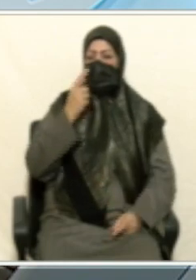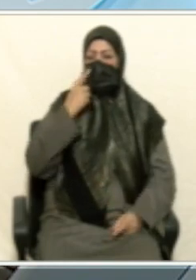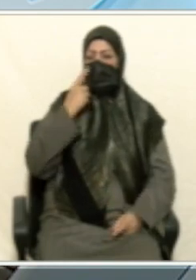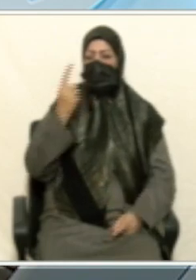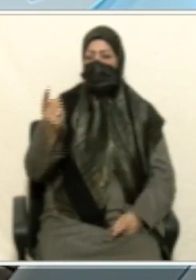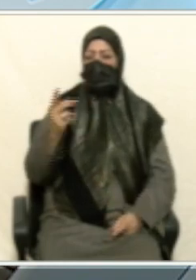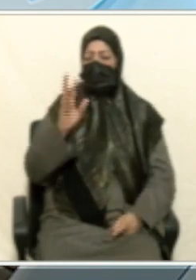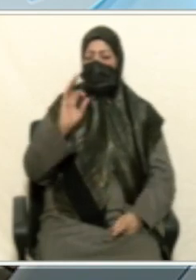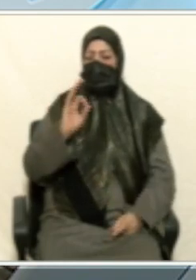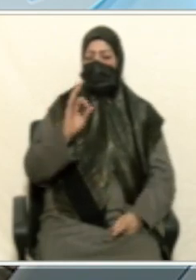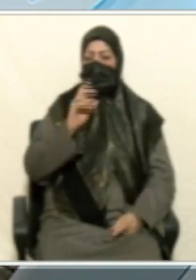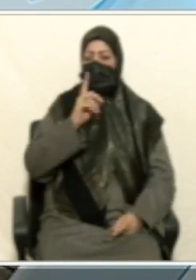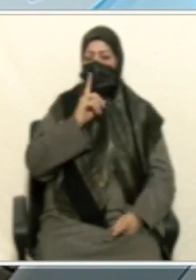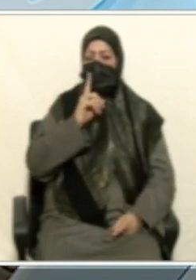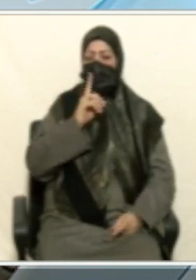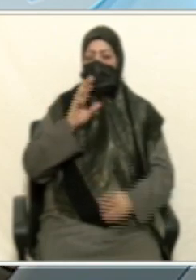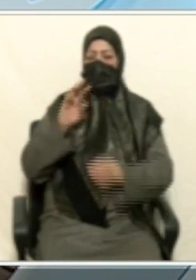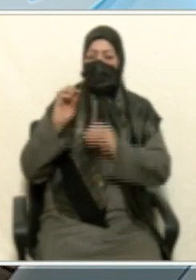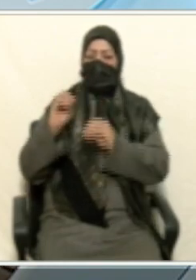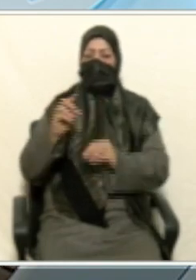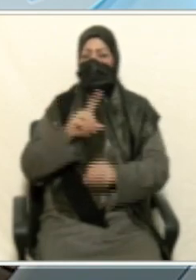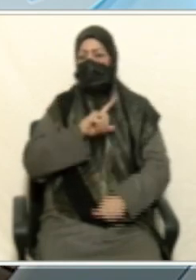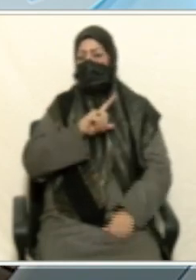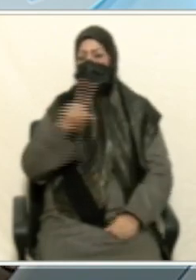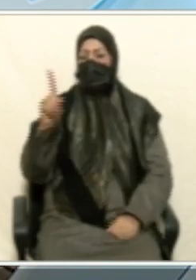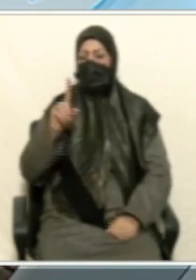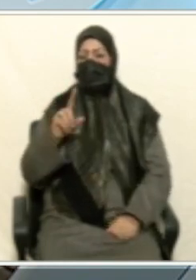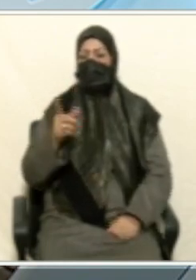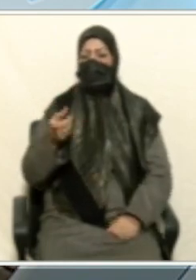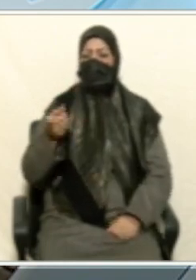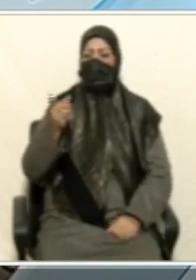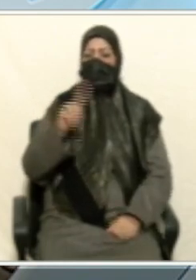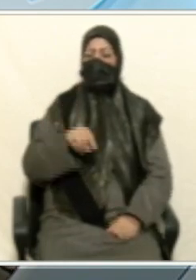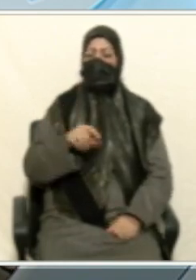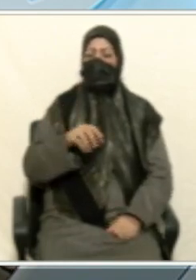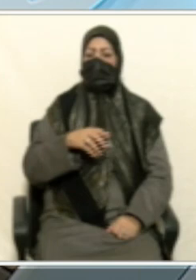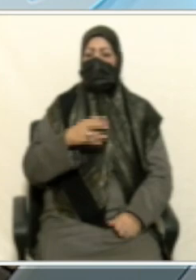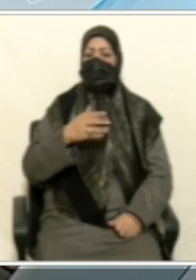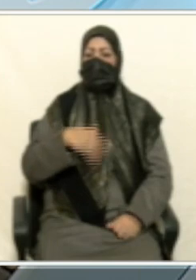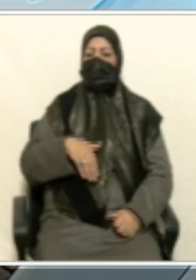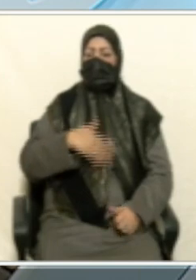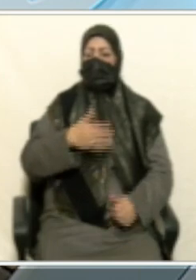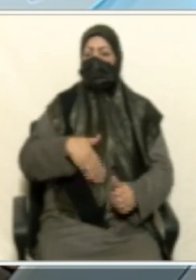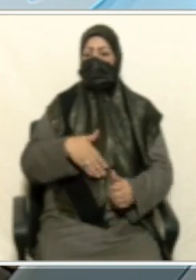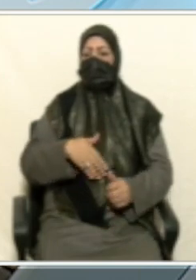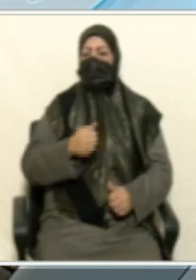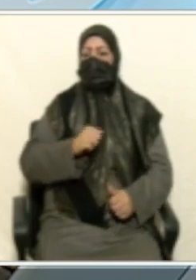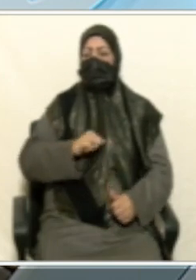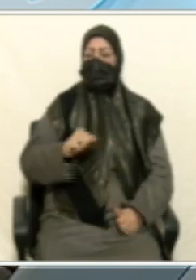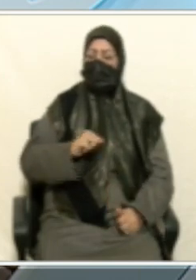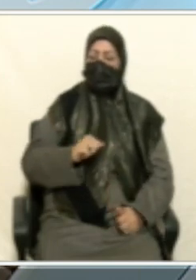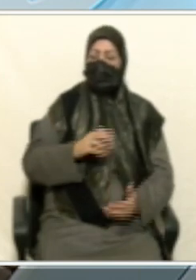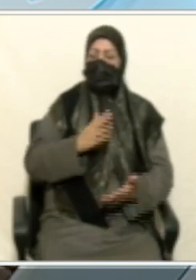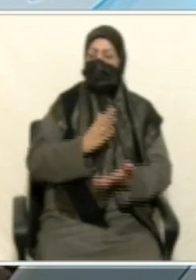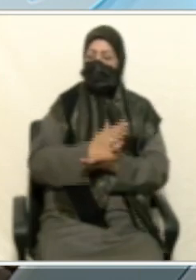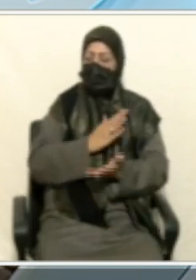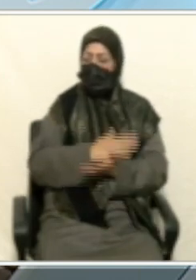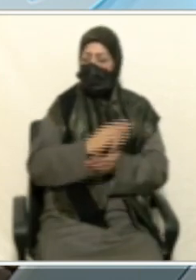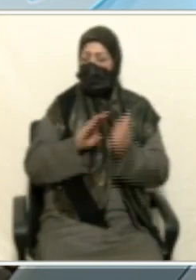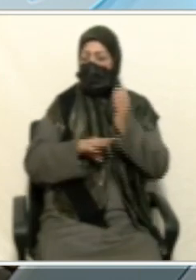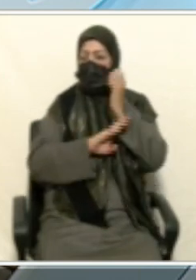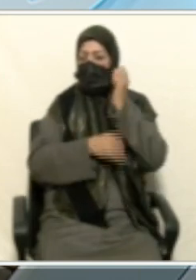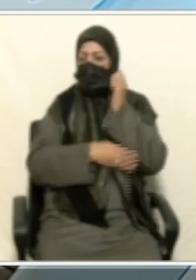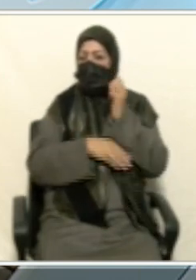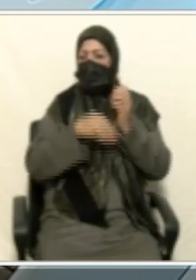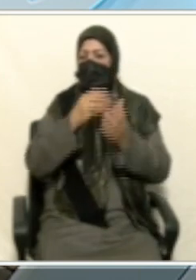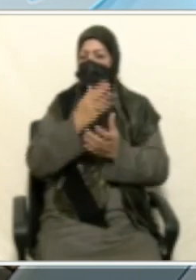لا، ولا بطلقة واحدة من طلقاتها. تلك الآلام التي تشعر بها عند الإنجاب، هذا الذي فعلته وطفت بها